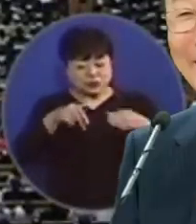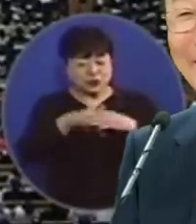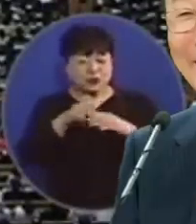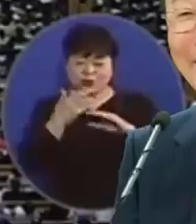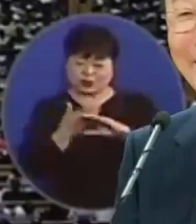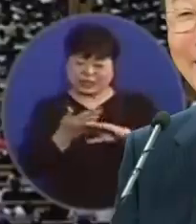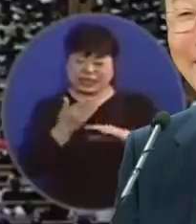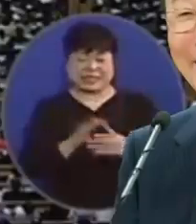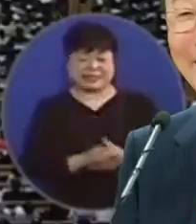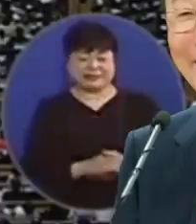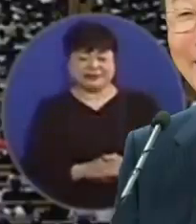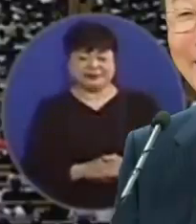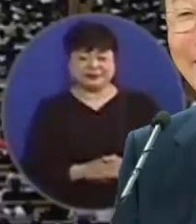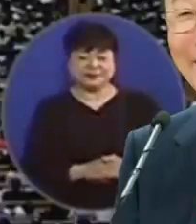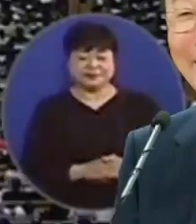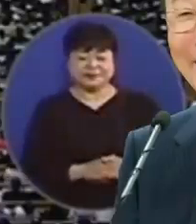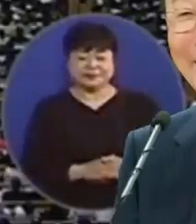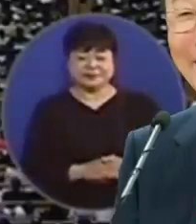이슬람교는